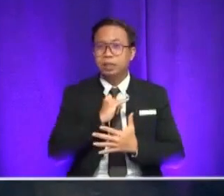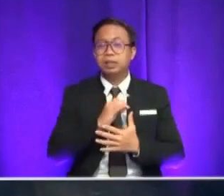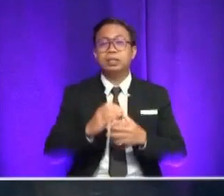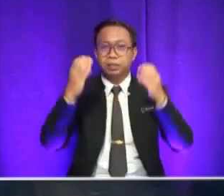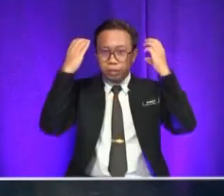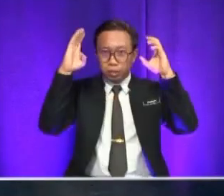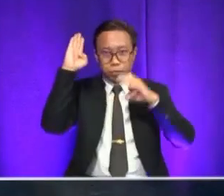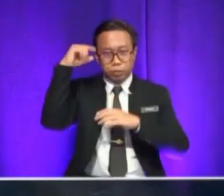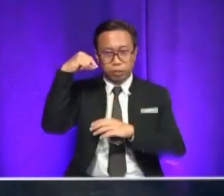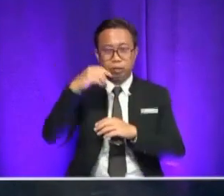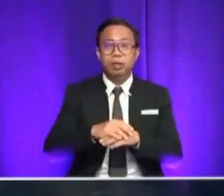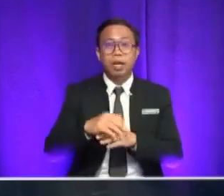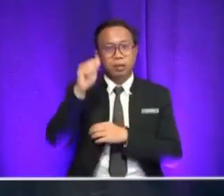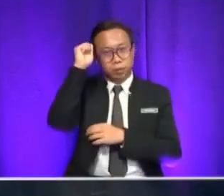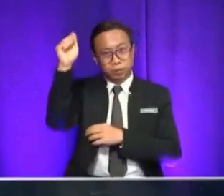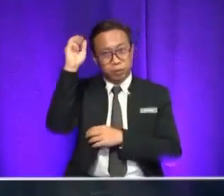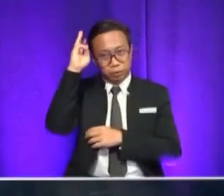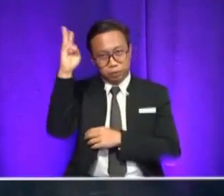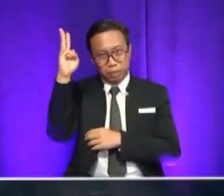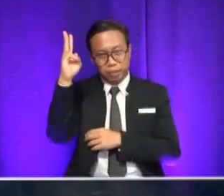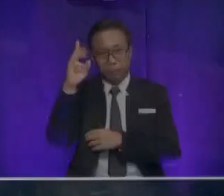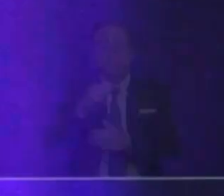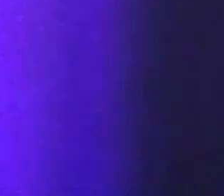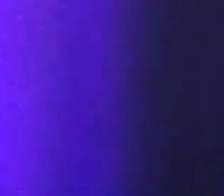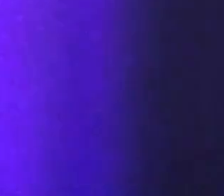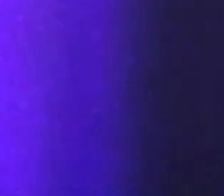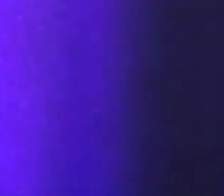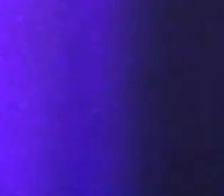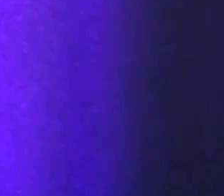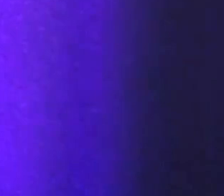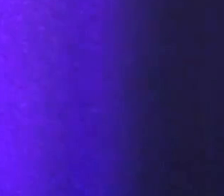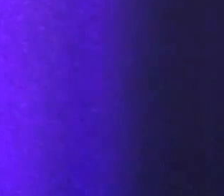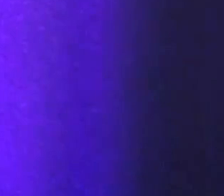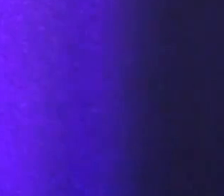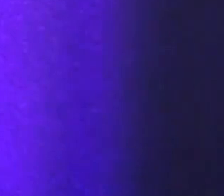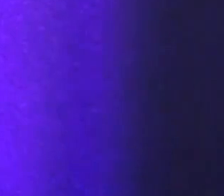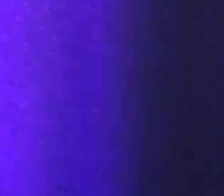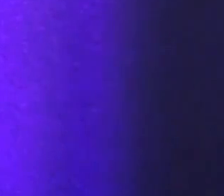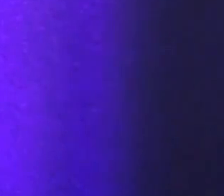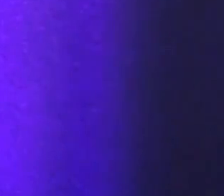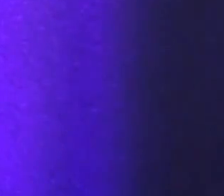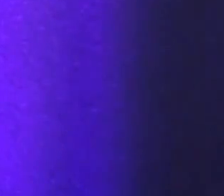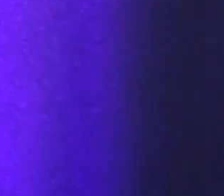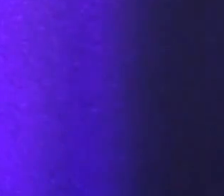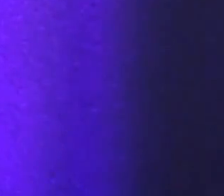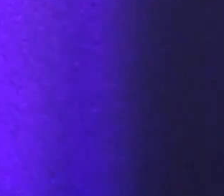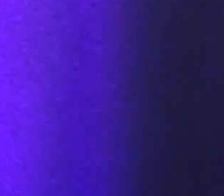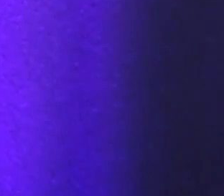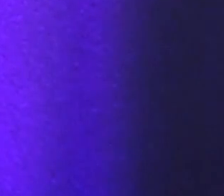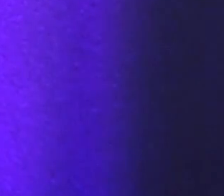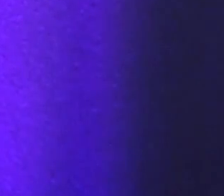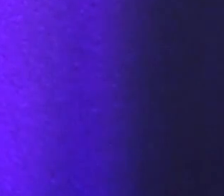iaitu Cikgu Bohori kita. Assalamualaikum, Cikgu Bohori, apa khabar? Alhamdulillah, sentiasa segak dengan cermin